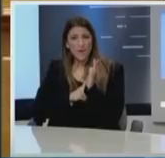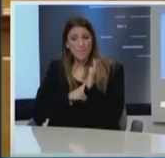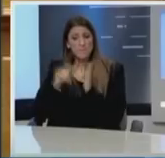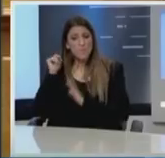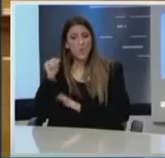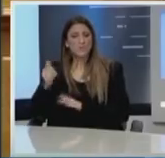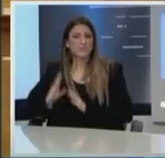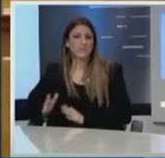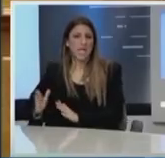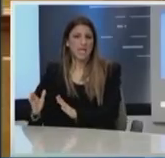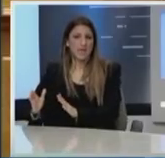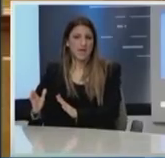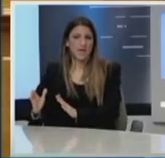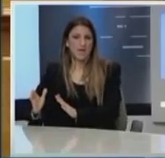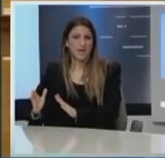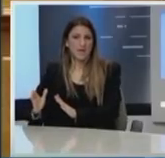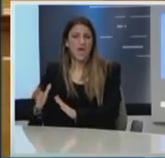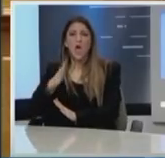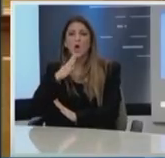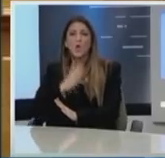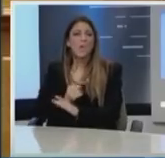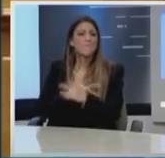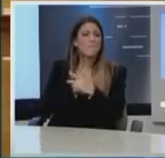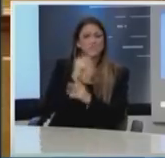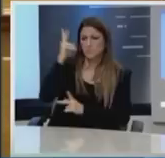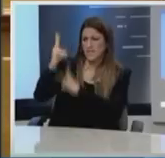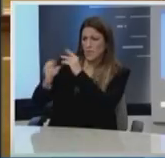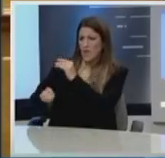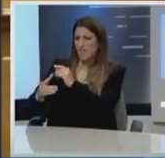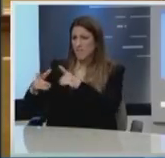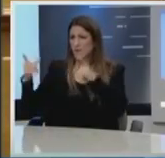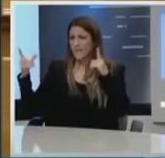ΠΑΣΟΚ, με τους νέες μεταγραφές του Σαμαρά,